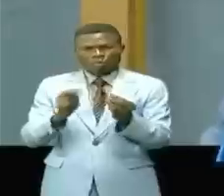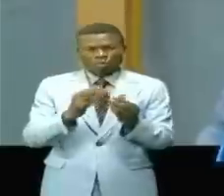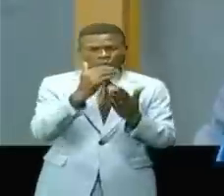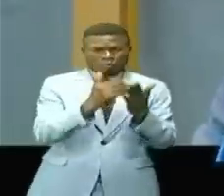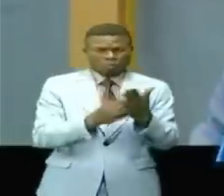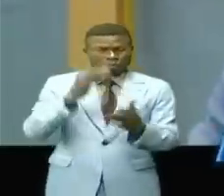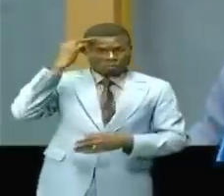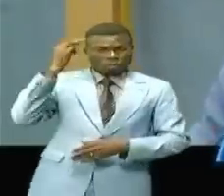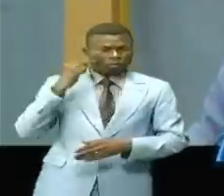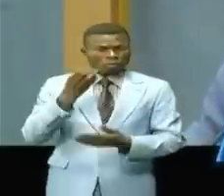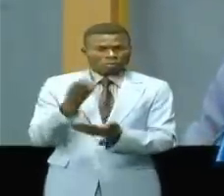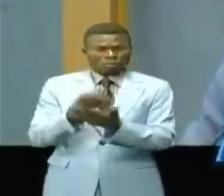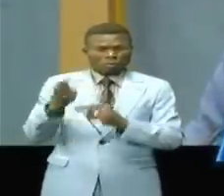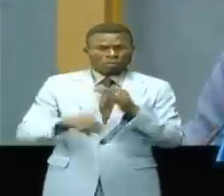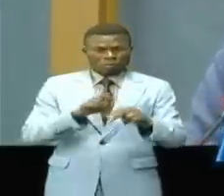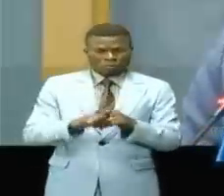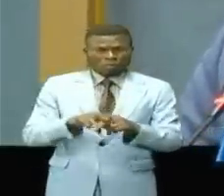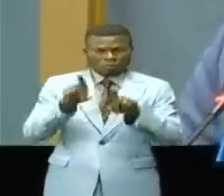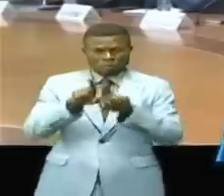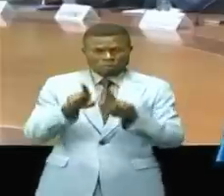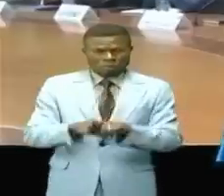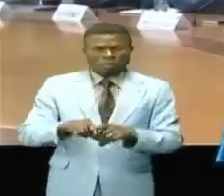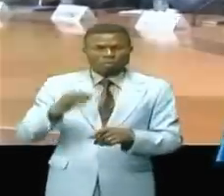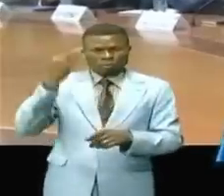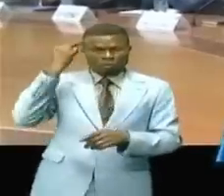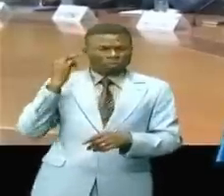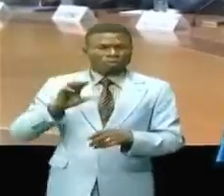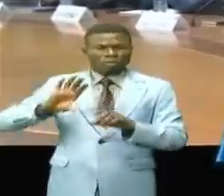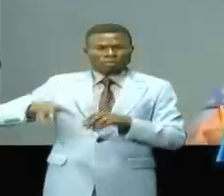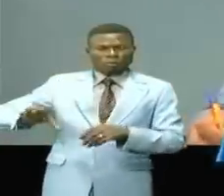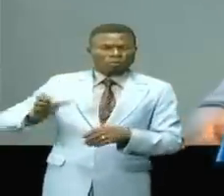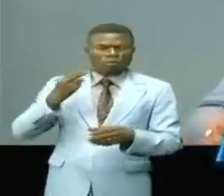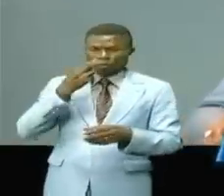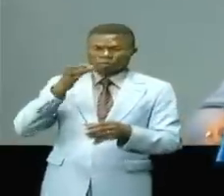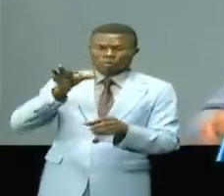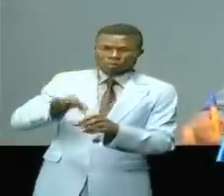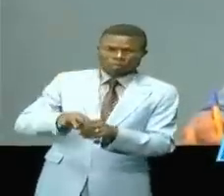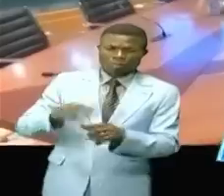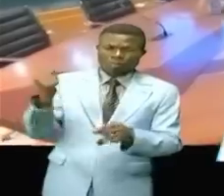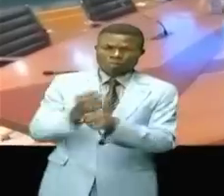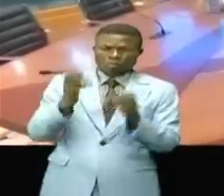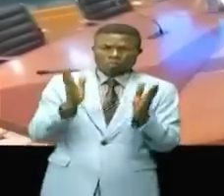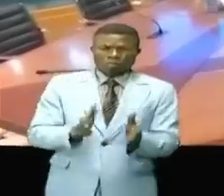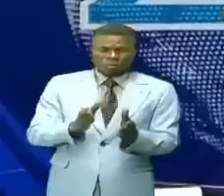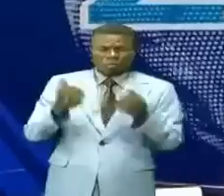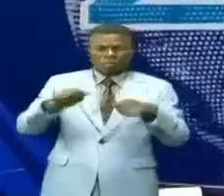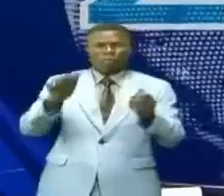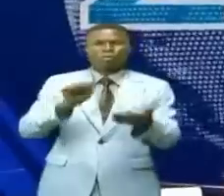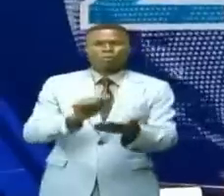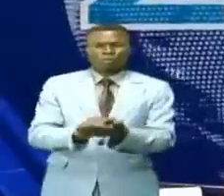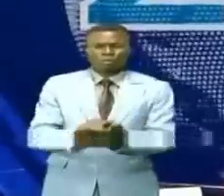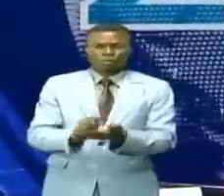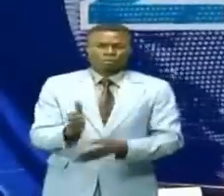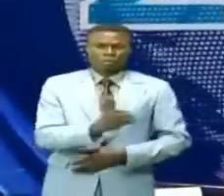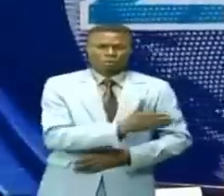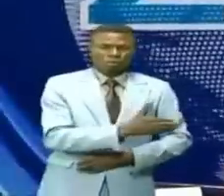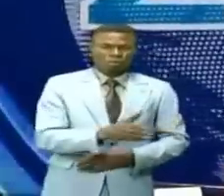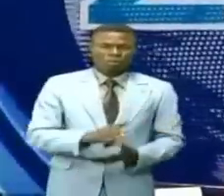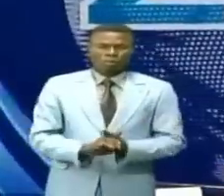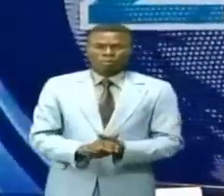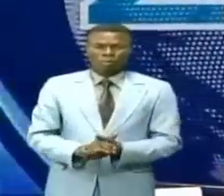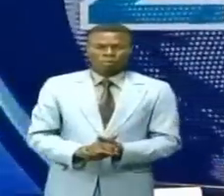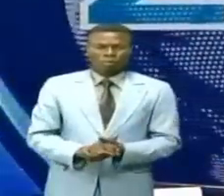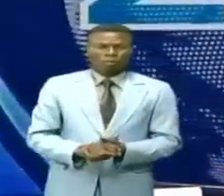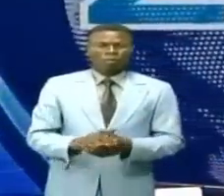que le ministère de l'économie nationale et des hydrocarbures ainsi que les opérateurs pétroliers. Loin de